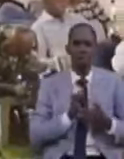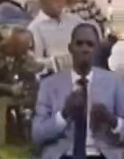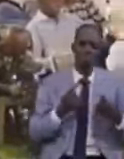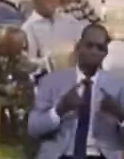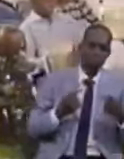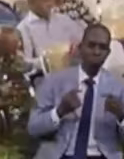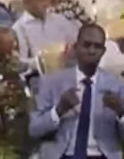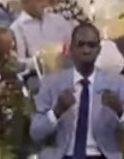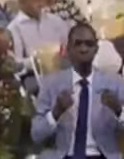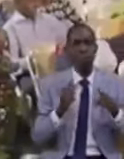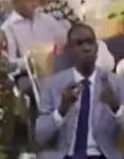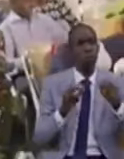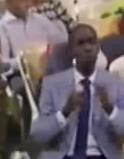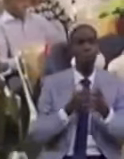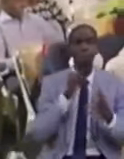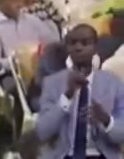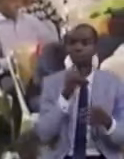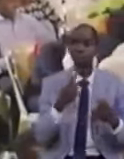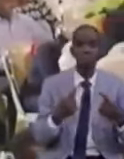lu faire